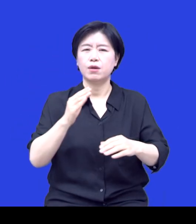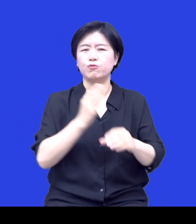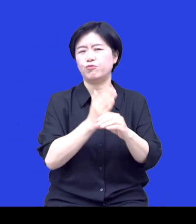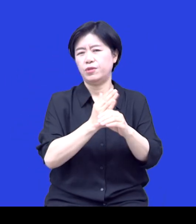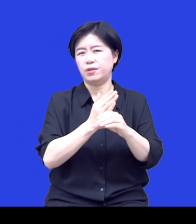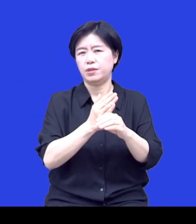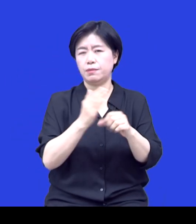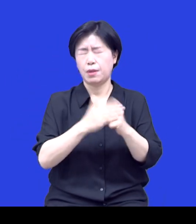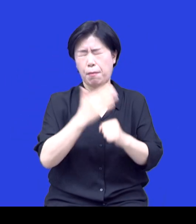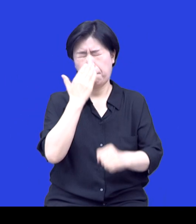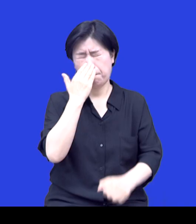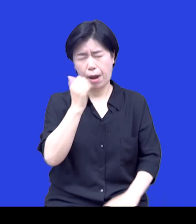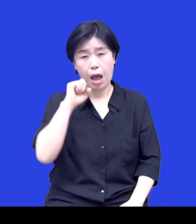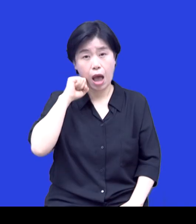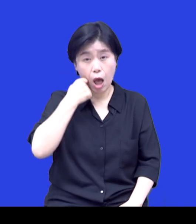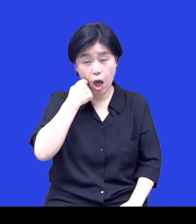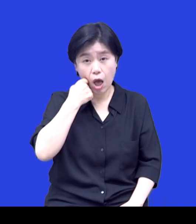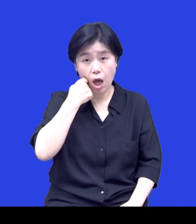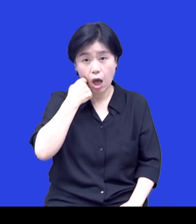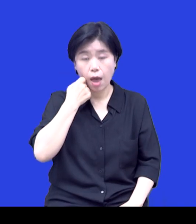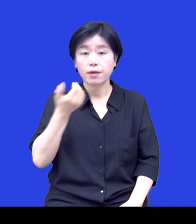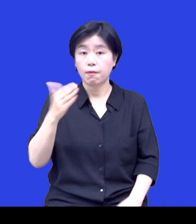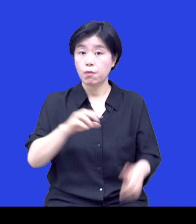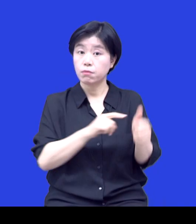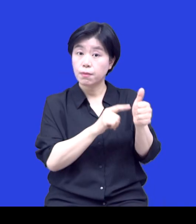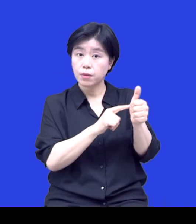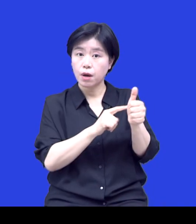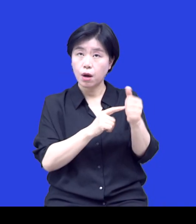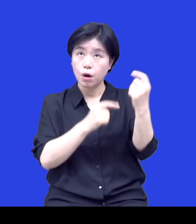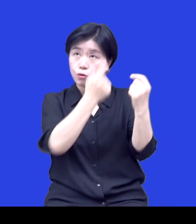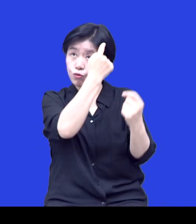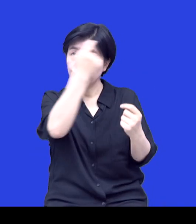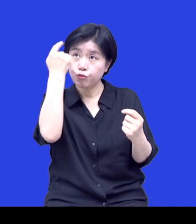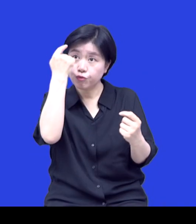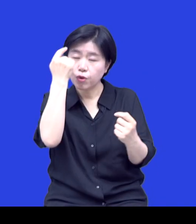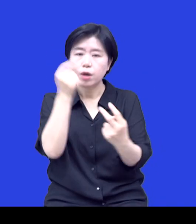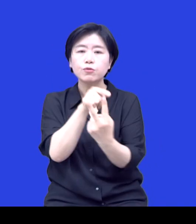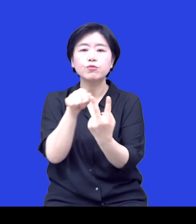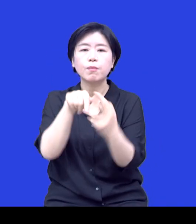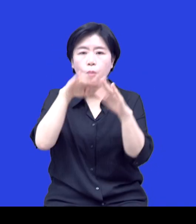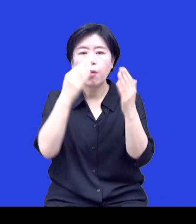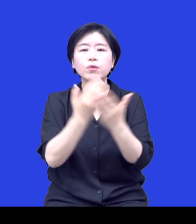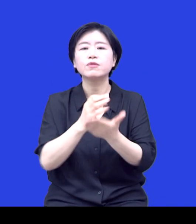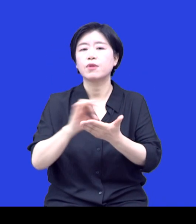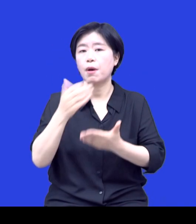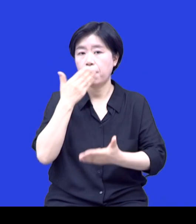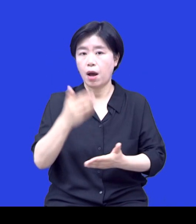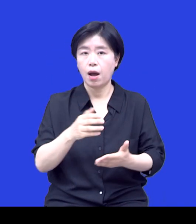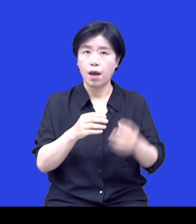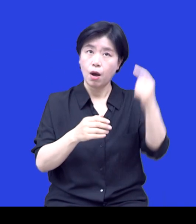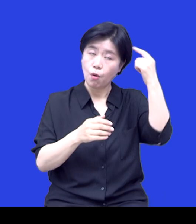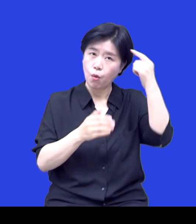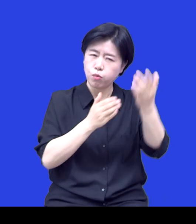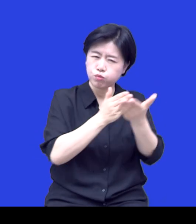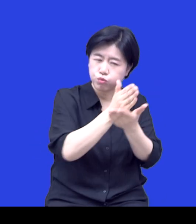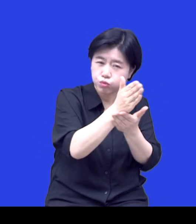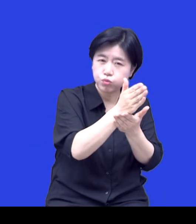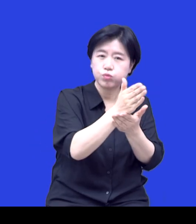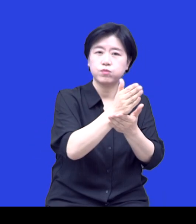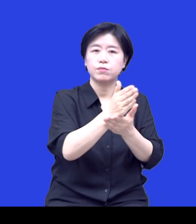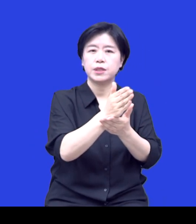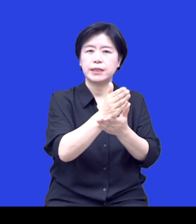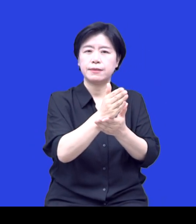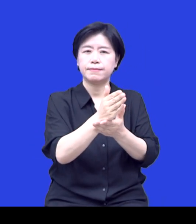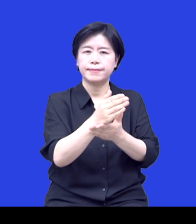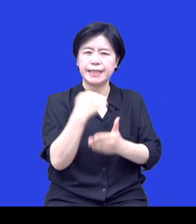기독교 같은 책도 쓰지만 나니아 연대기를 썼다. 그렇죠, 그렇죠. 이 사람은 그 동화 속에 네. 엄청난 기독교 변증을 담아냈다고.